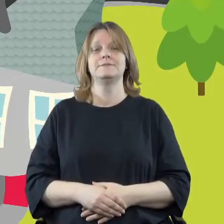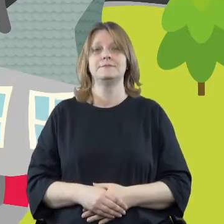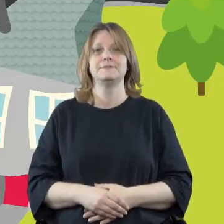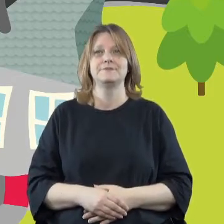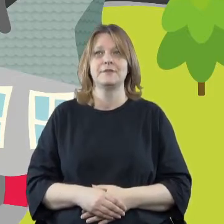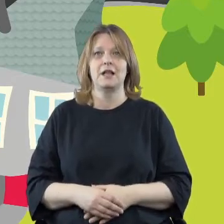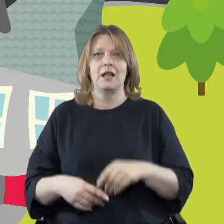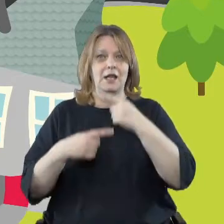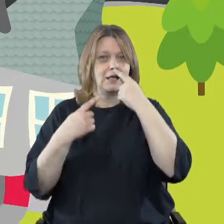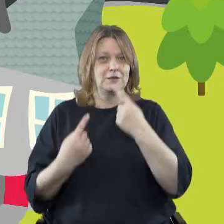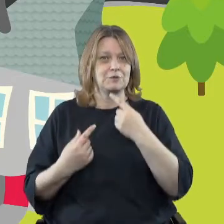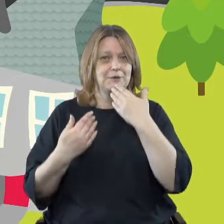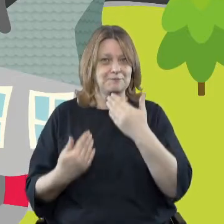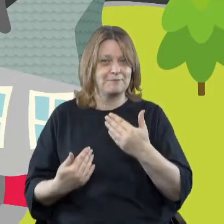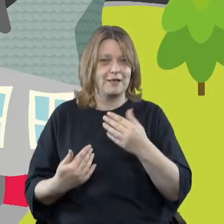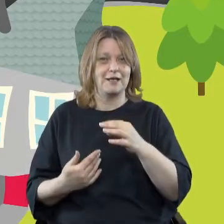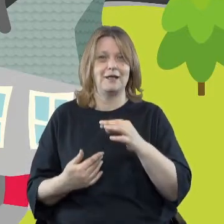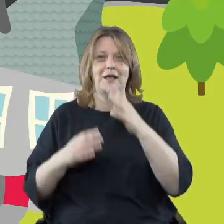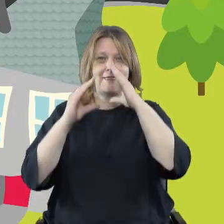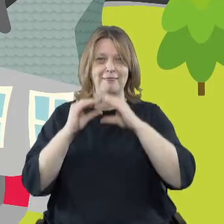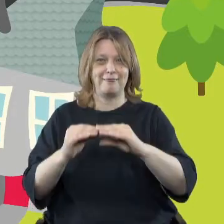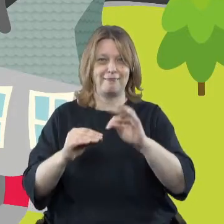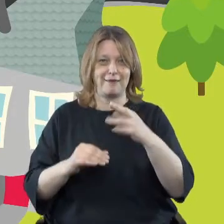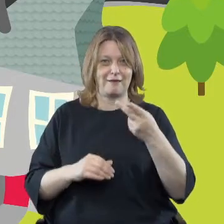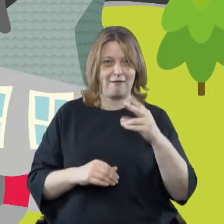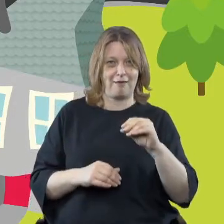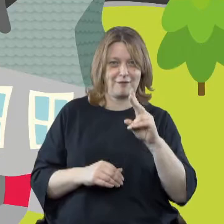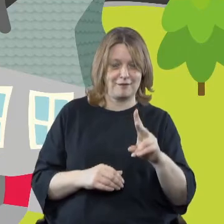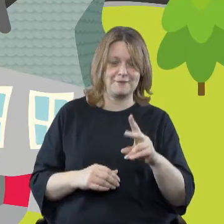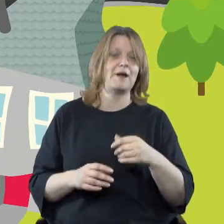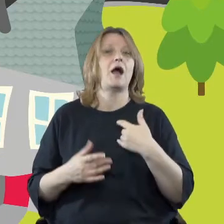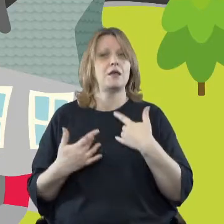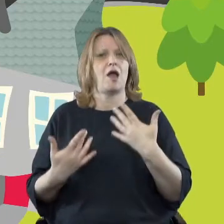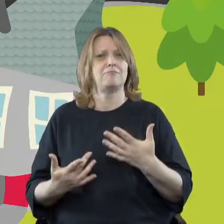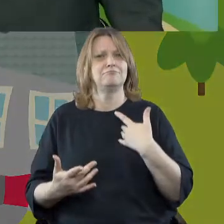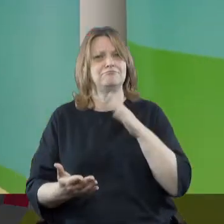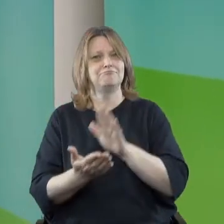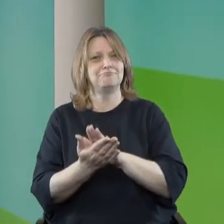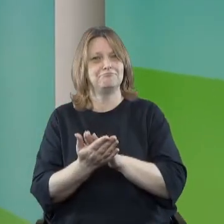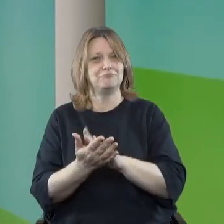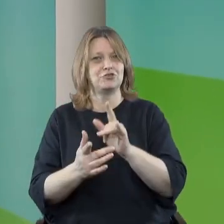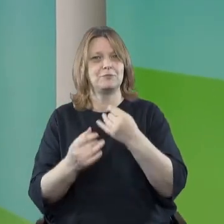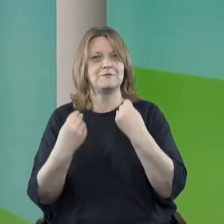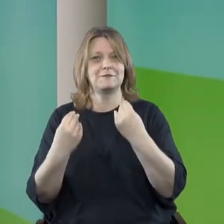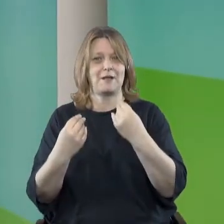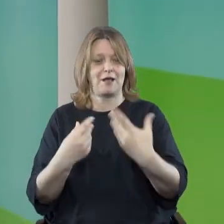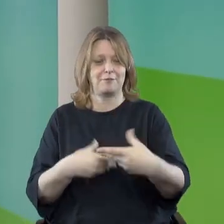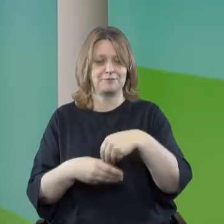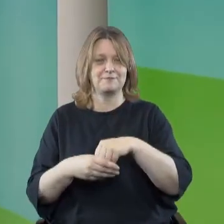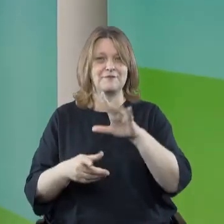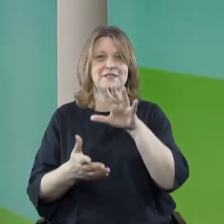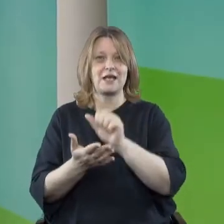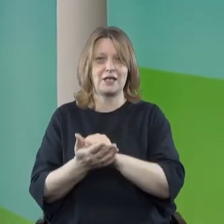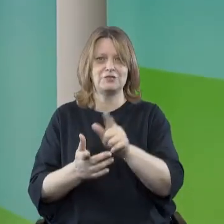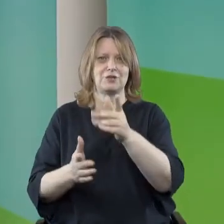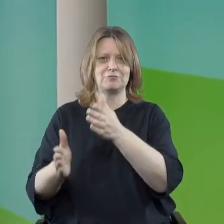Super, dziękujemy Tirkowi za to podsumowanie. Ja również, dzieci, was chciałem pochwalić, że tak bardzo ładnie uczestniczycie w naszych zajęciach i